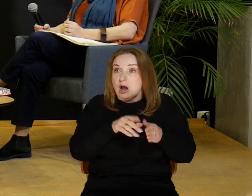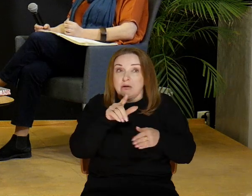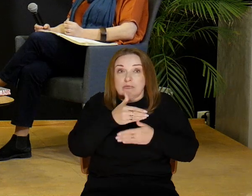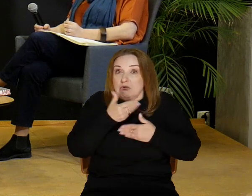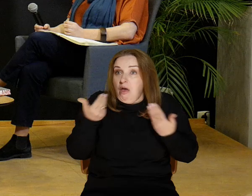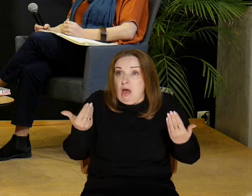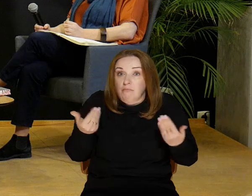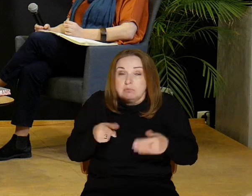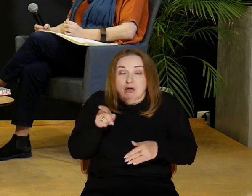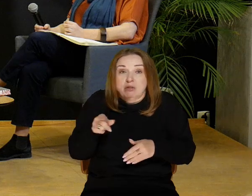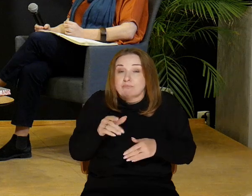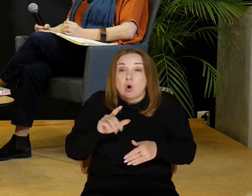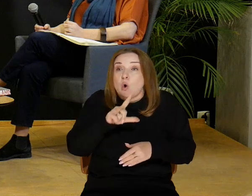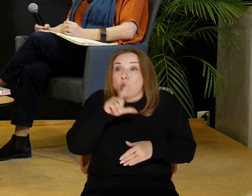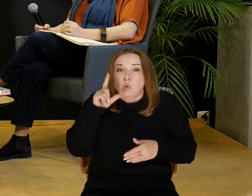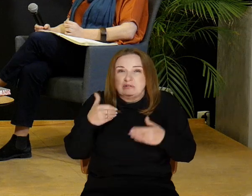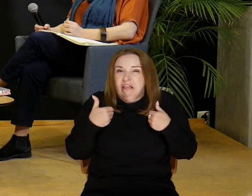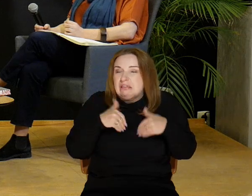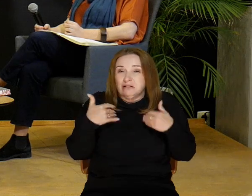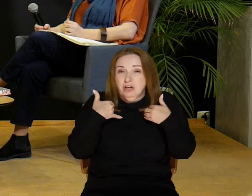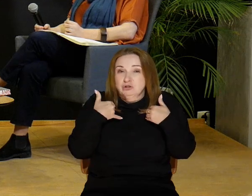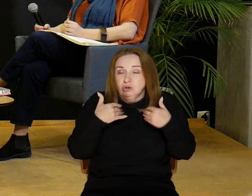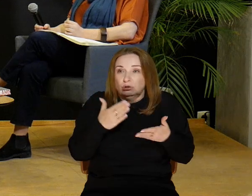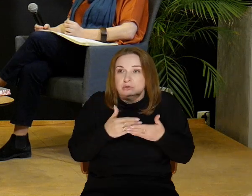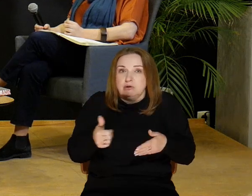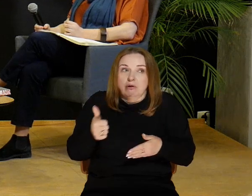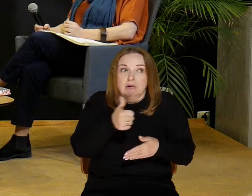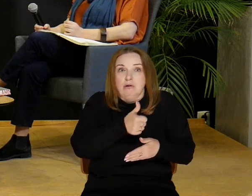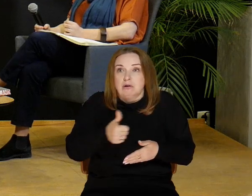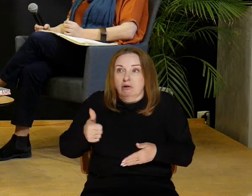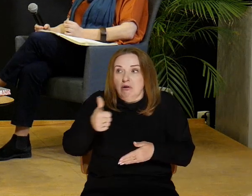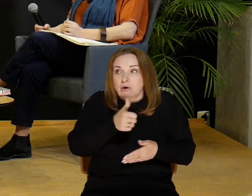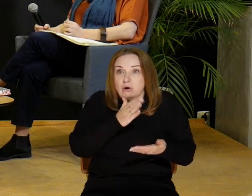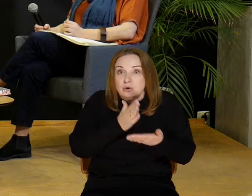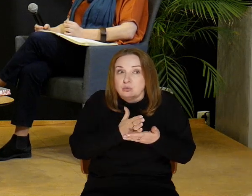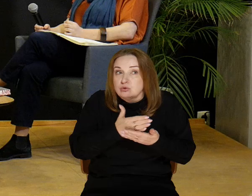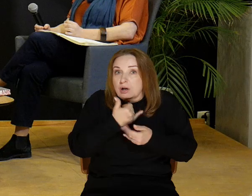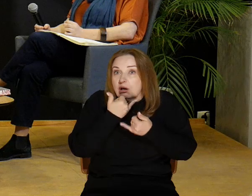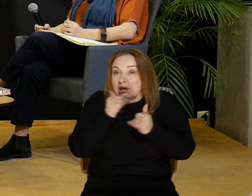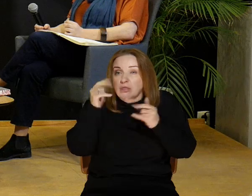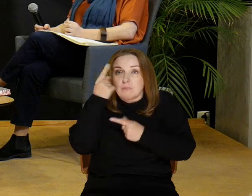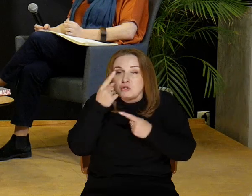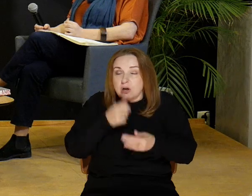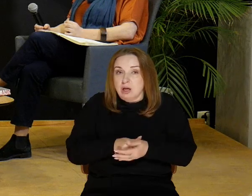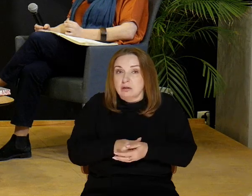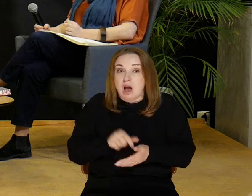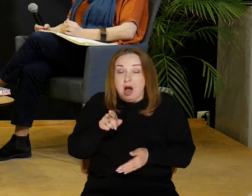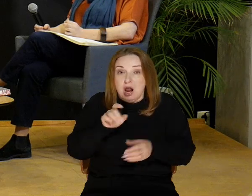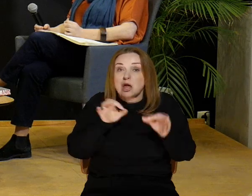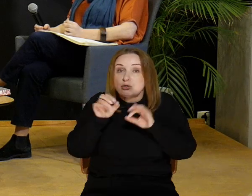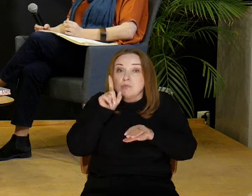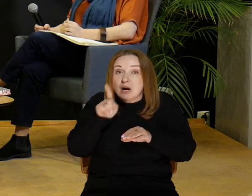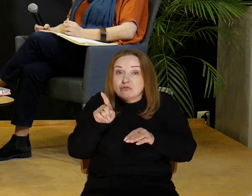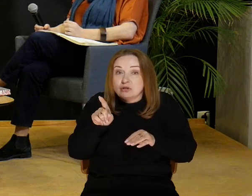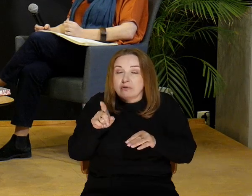ludzie już pozbawieni woli życia, tak? Znaczy ci zmuzułmanieni i to jest historia, która jest prawdziwa,